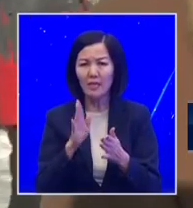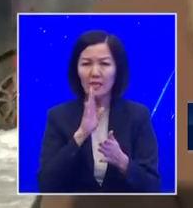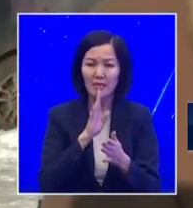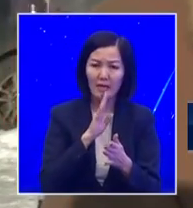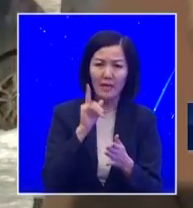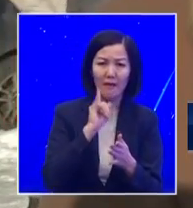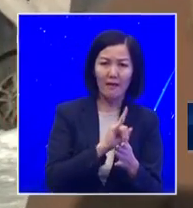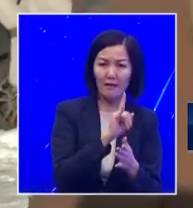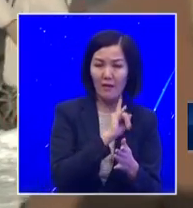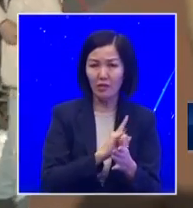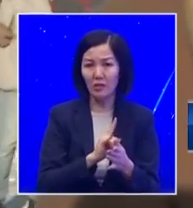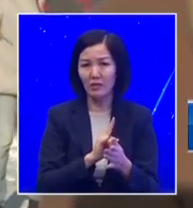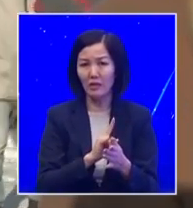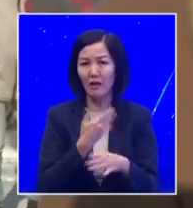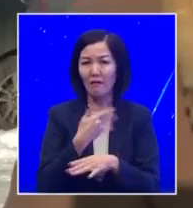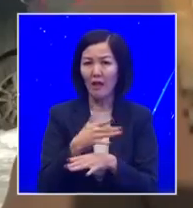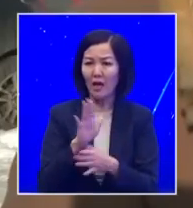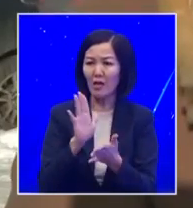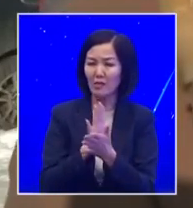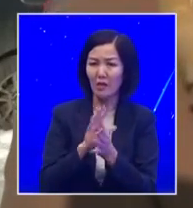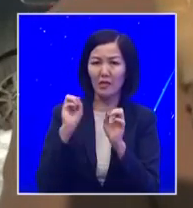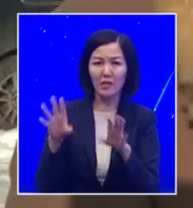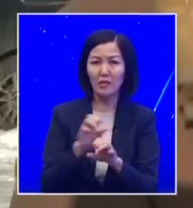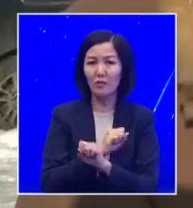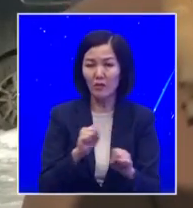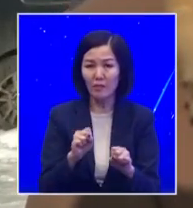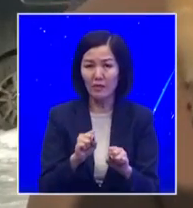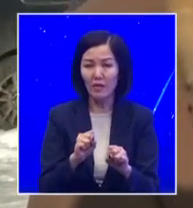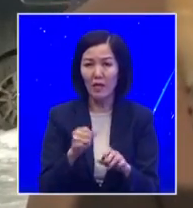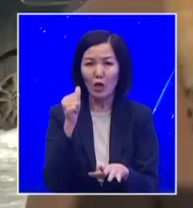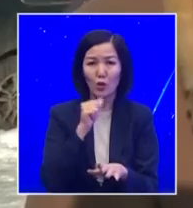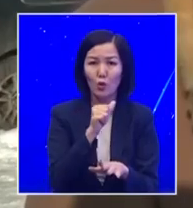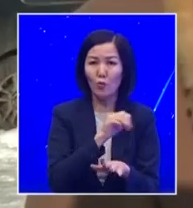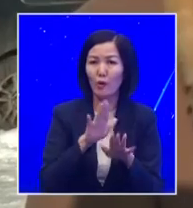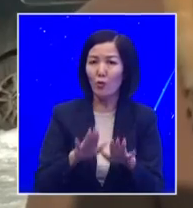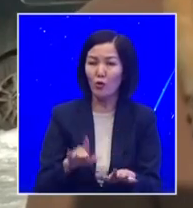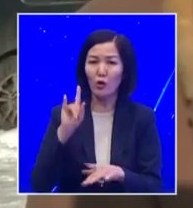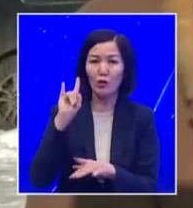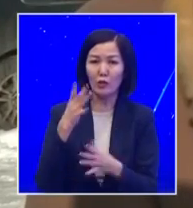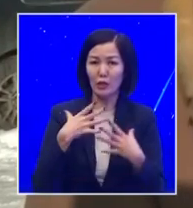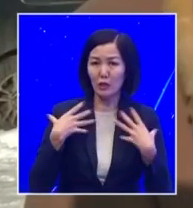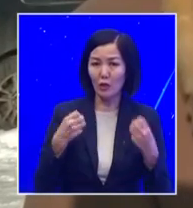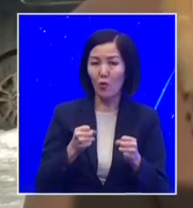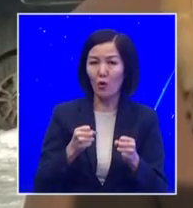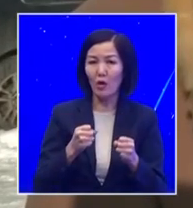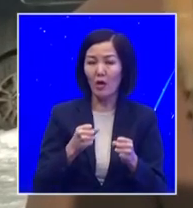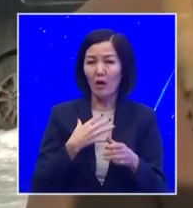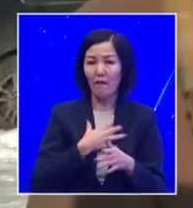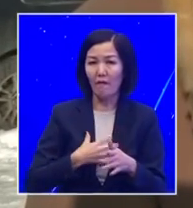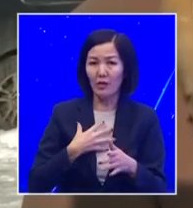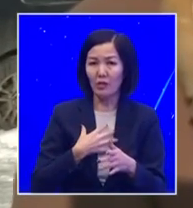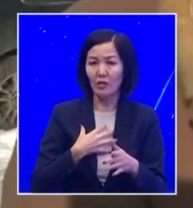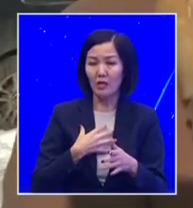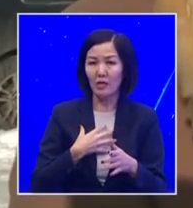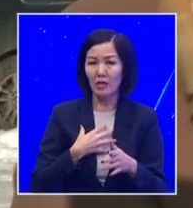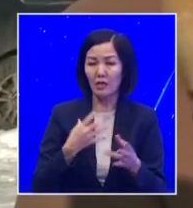болған жағдайда далаға тастамауды, тым болмаса мынау сол дүниеге келген перзент не жазығы бар?